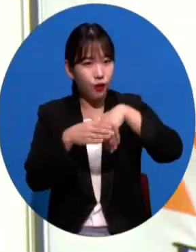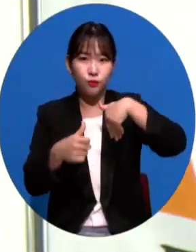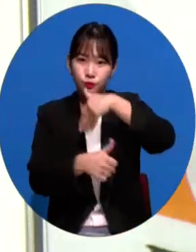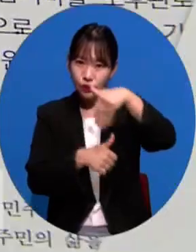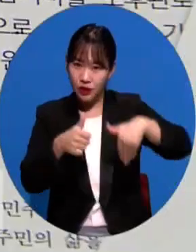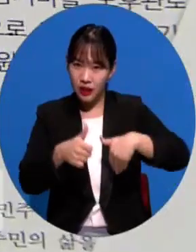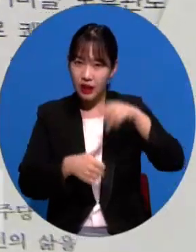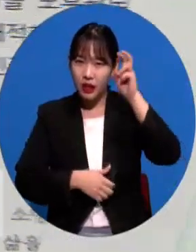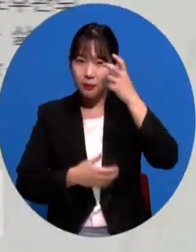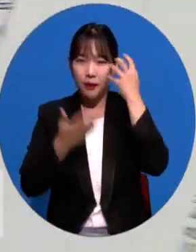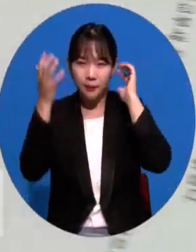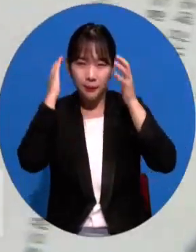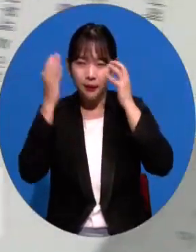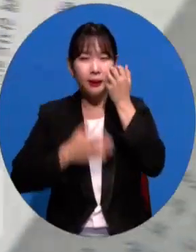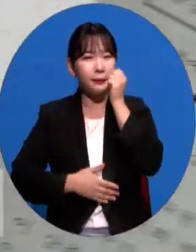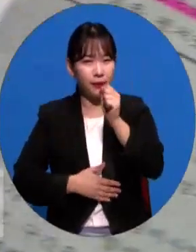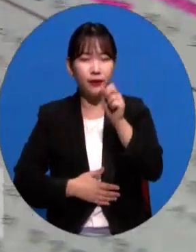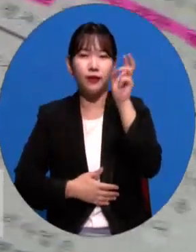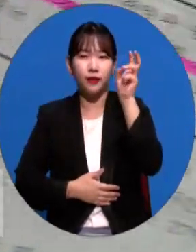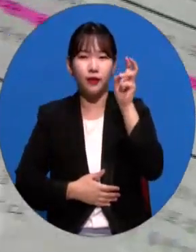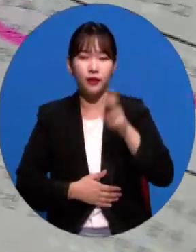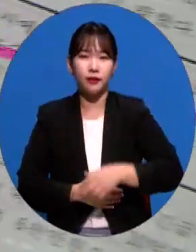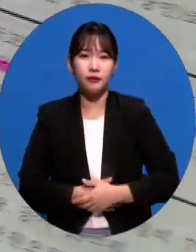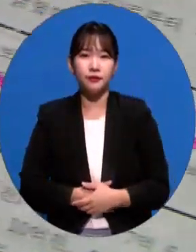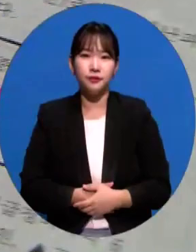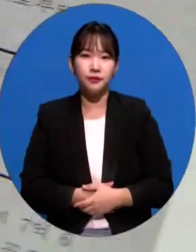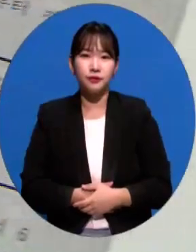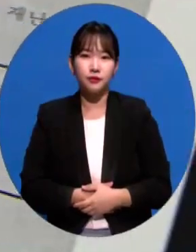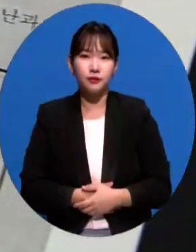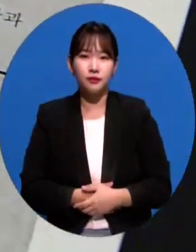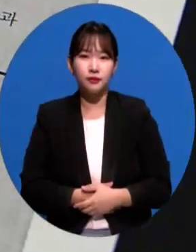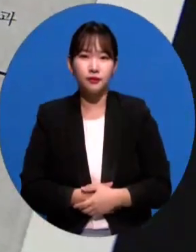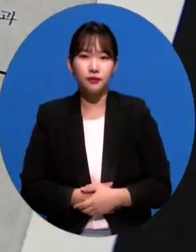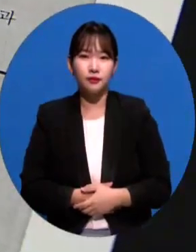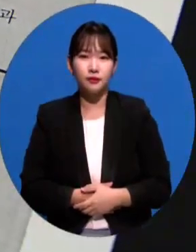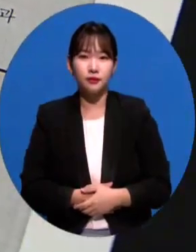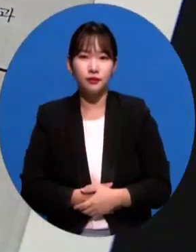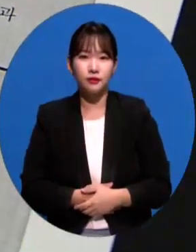판세가 복잡해지는 건 당연한 수순입니다 MBC 뉴스 양예승입니다